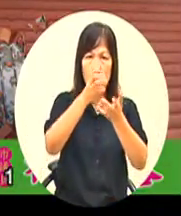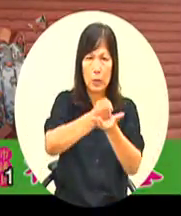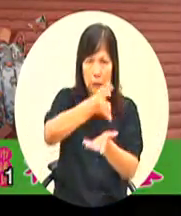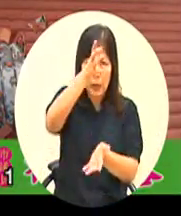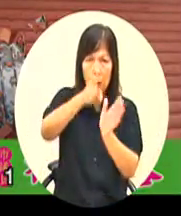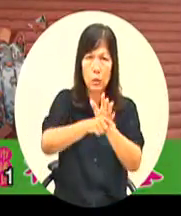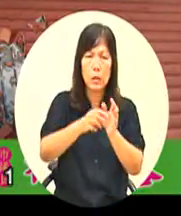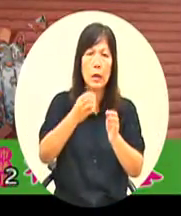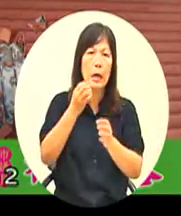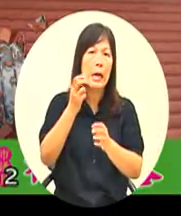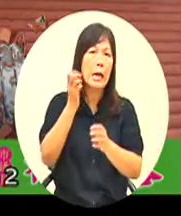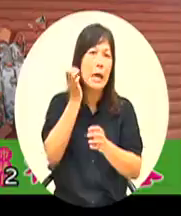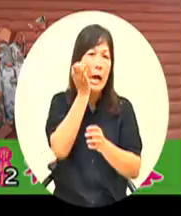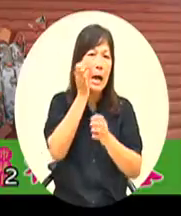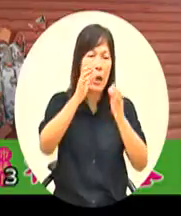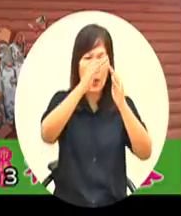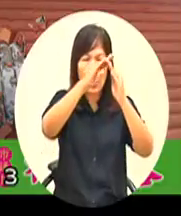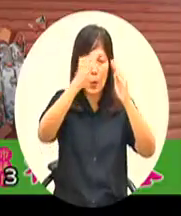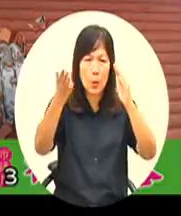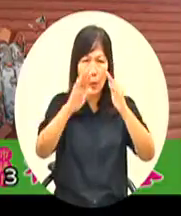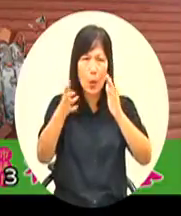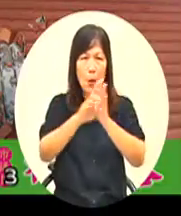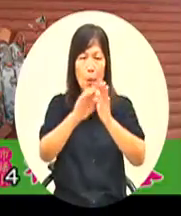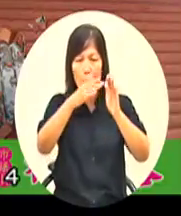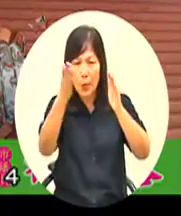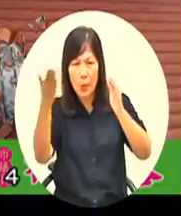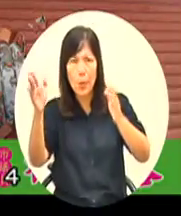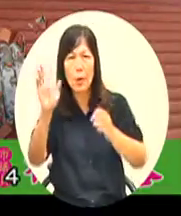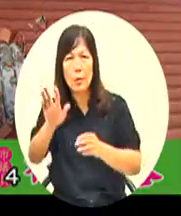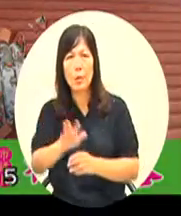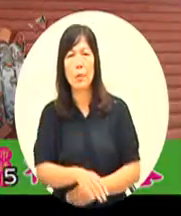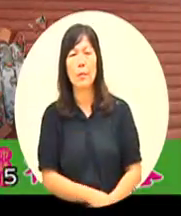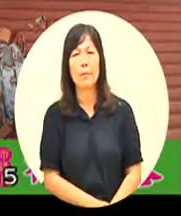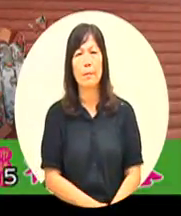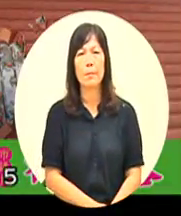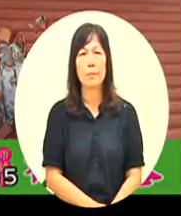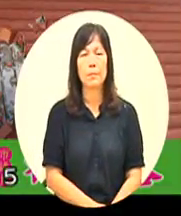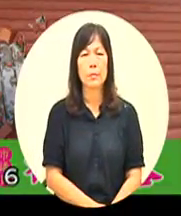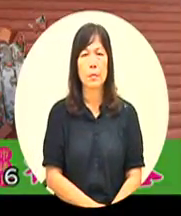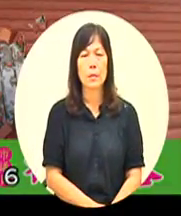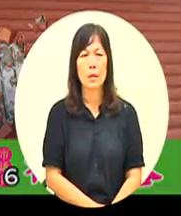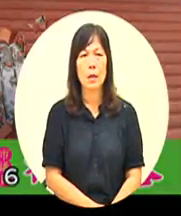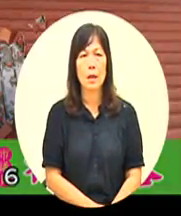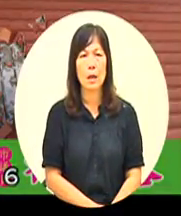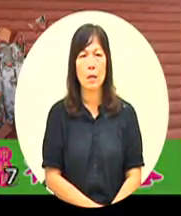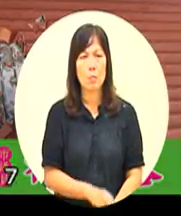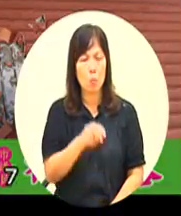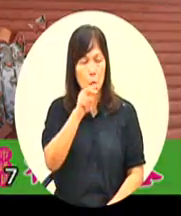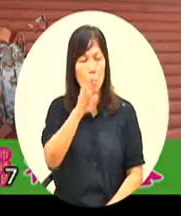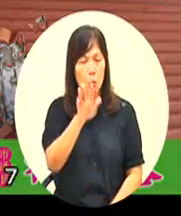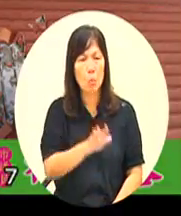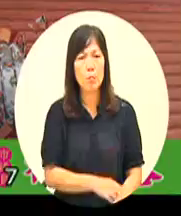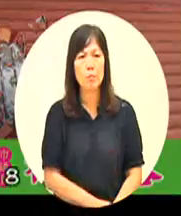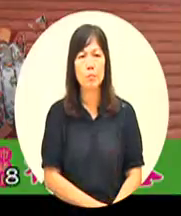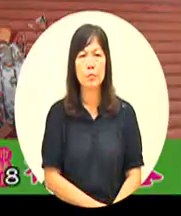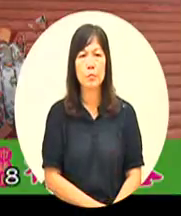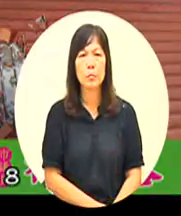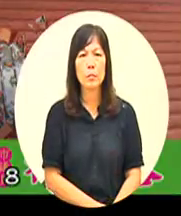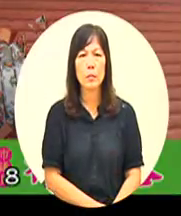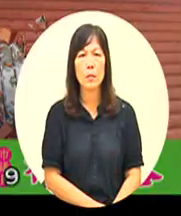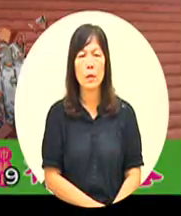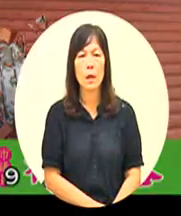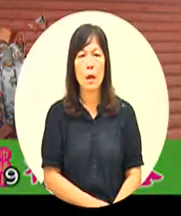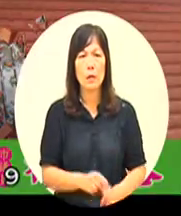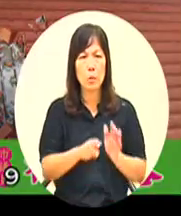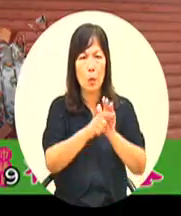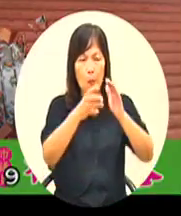瓦，弄好那的红胎哈，掀开的。这里，你看局长看一下哈，这个都是会